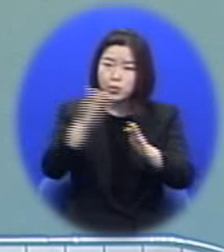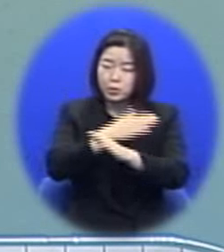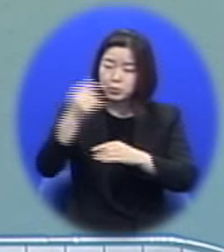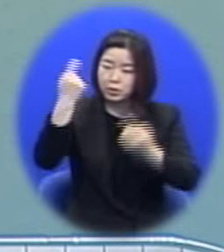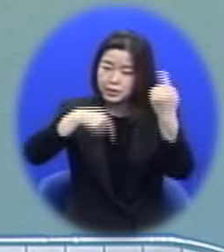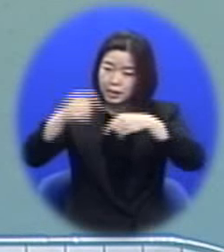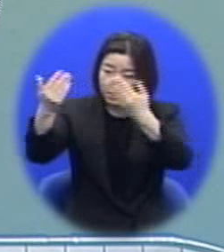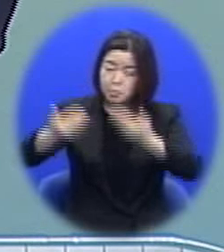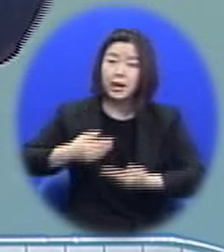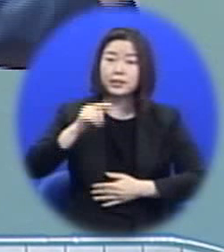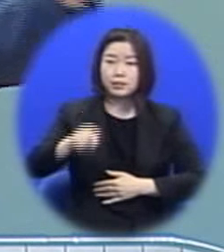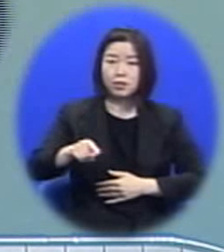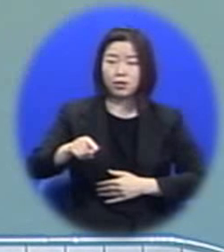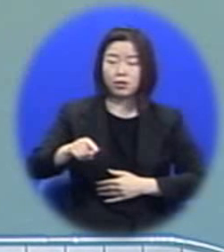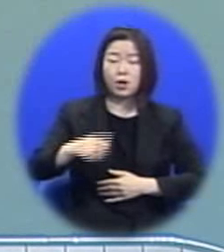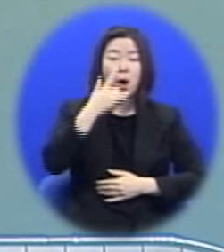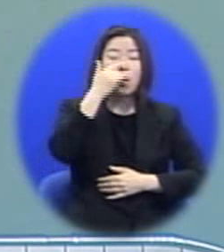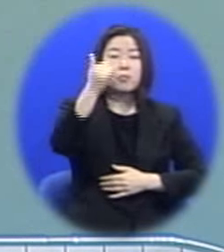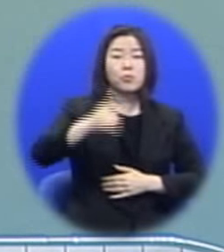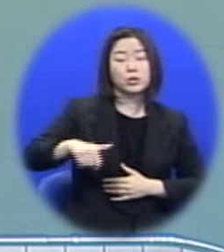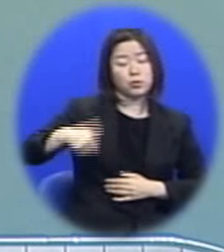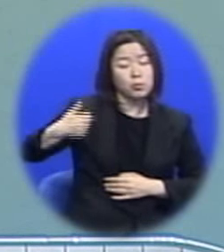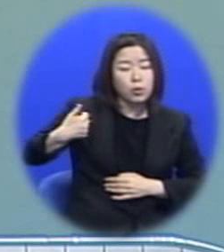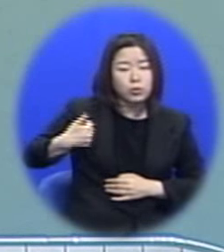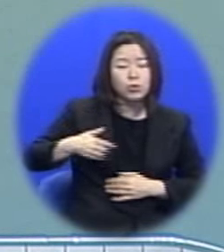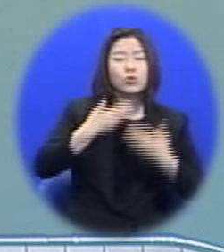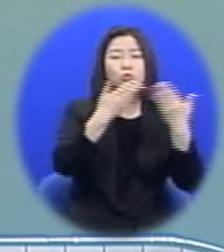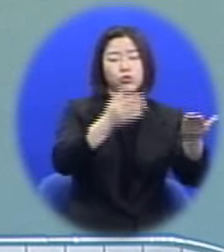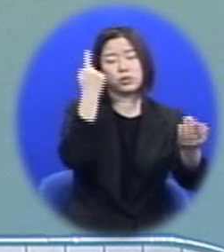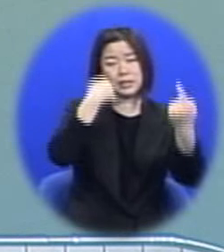거, 그분도 모르고 주신 상처,